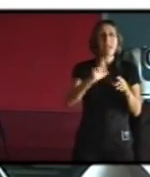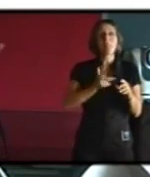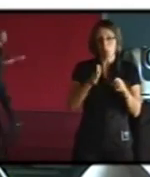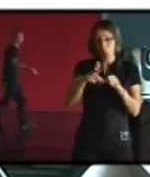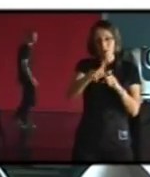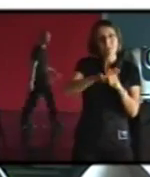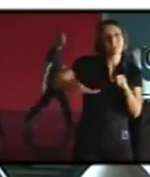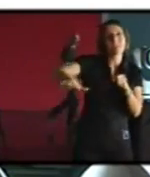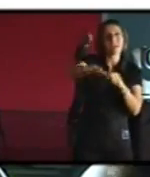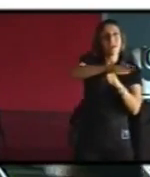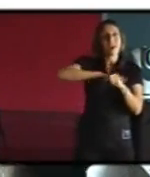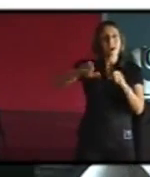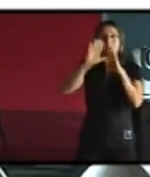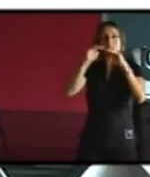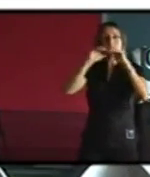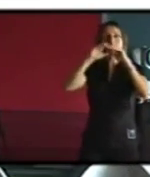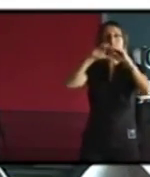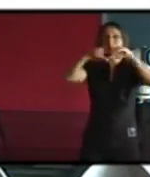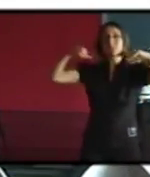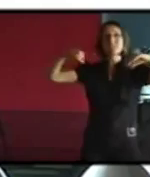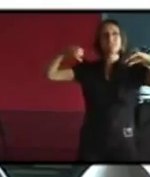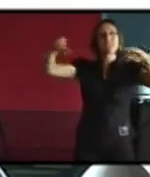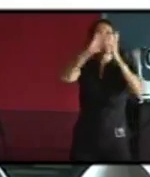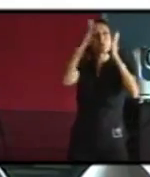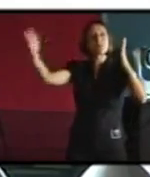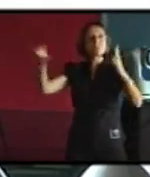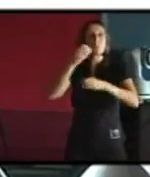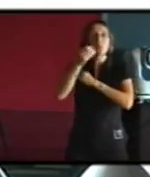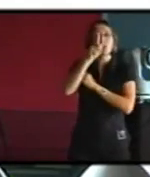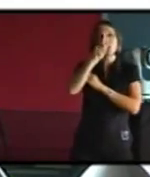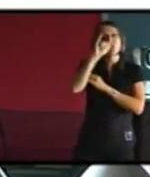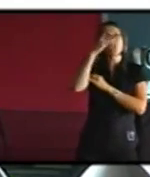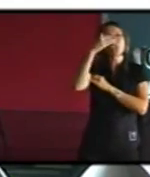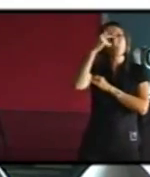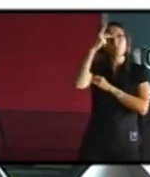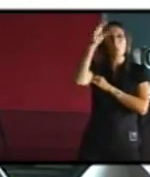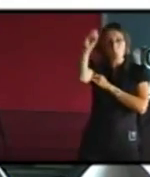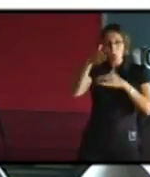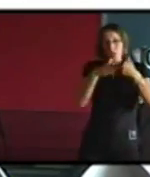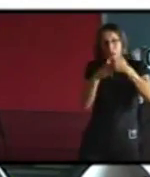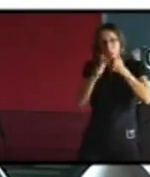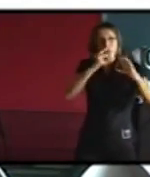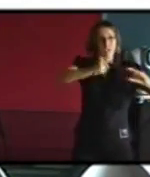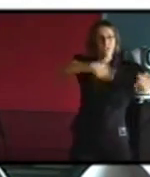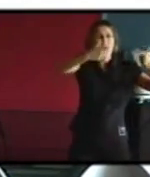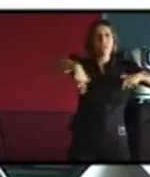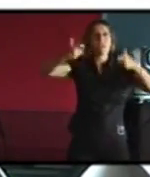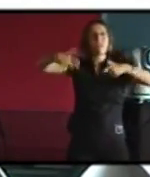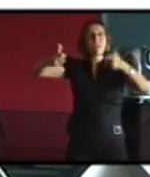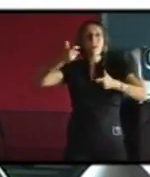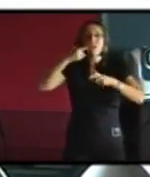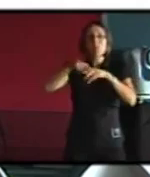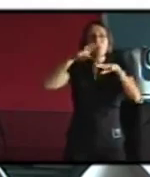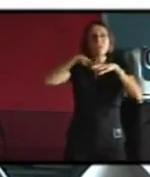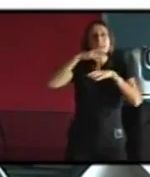lac, à côté du parc des expositions, à côté de Ginkgo, à côté d'un quartier d'habitat social qui s'appelle les Aubiers, qui a des problèmes sur lesquels on peut tout